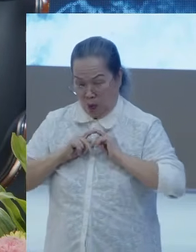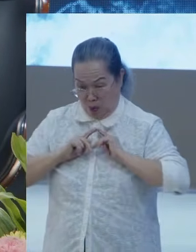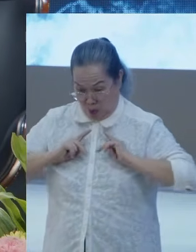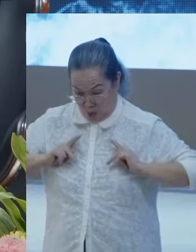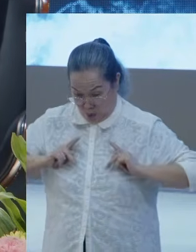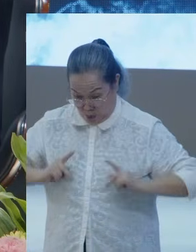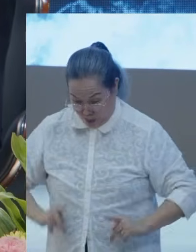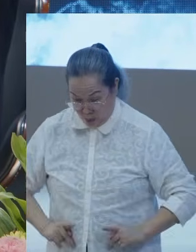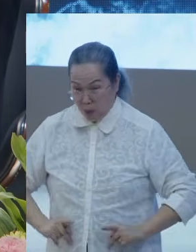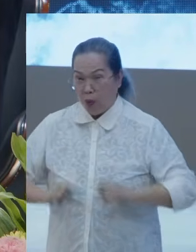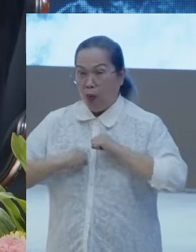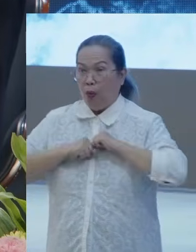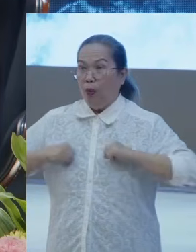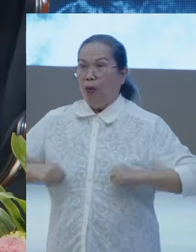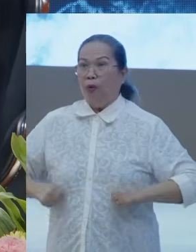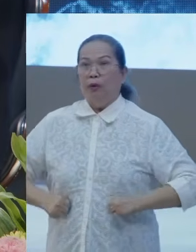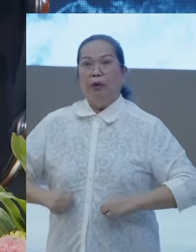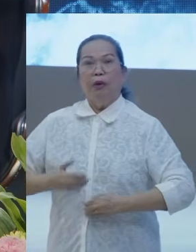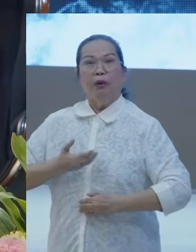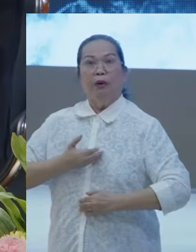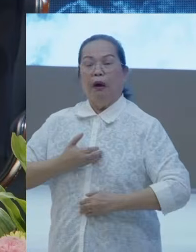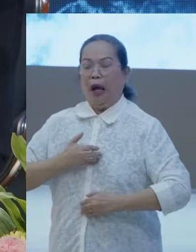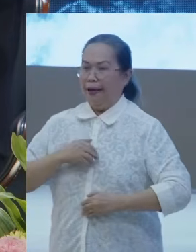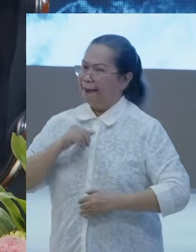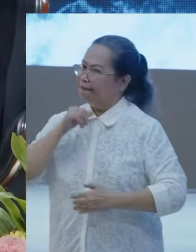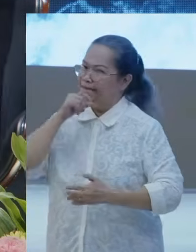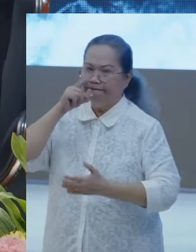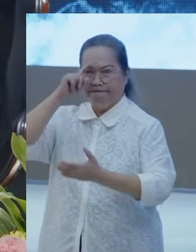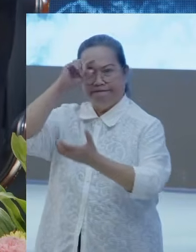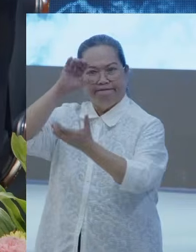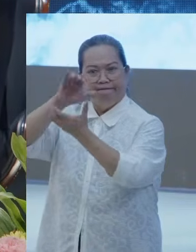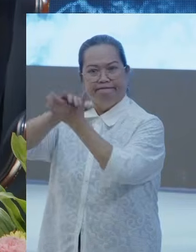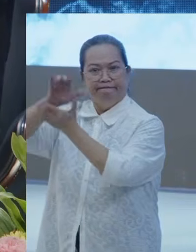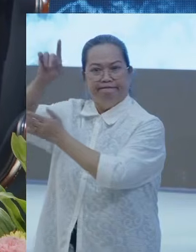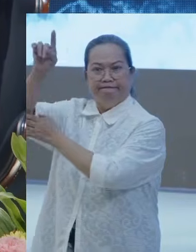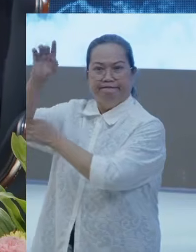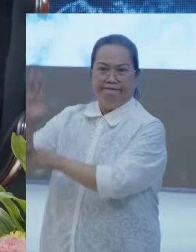Pharisees. Wala silang pananampalataya, mga kapatid.